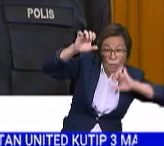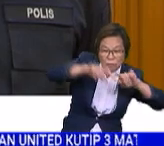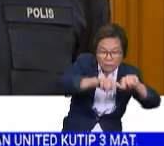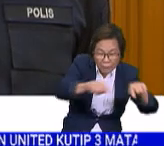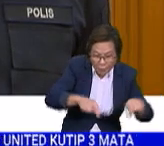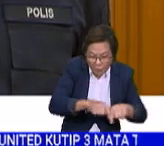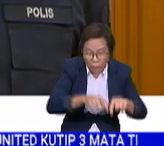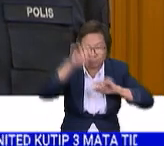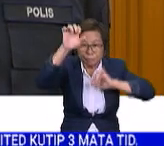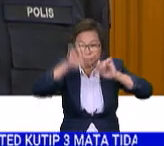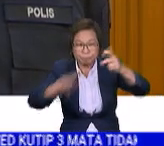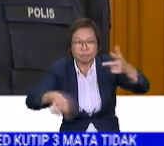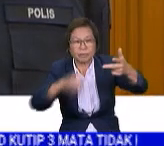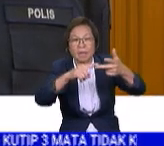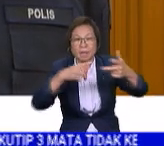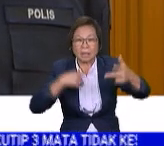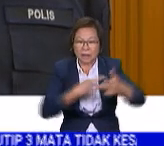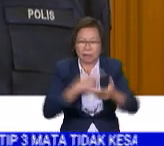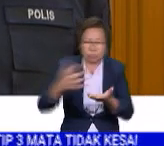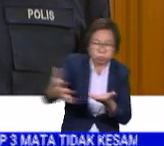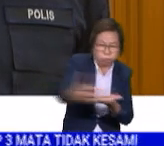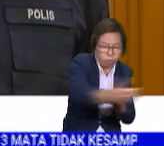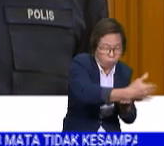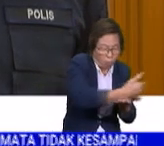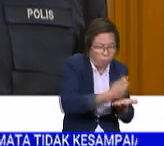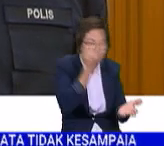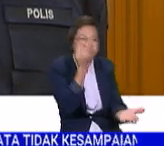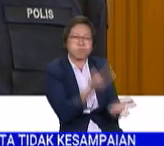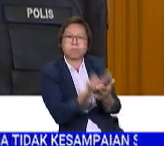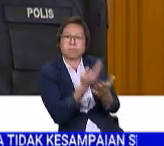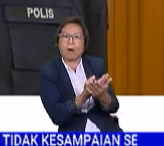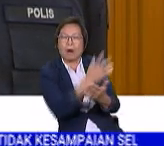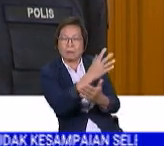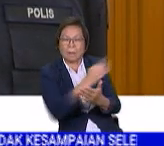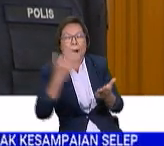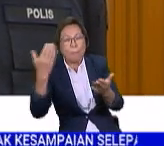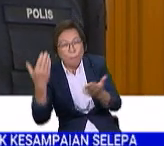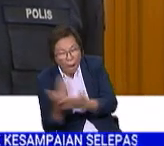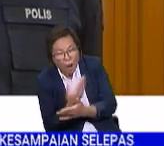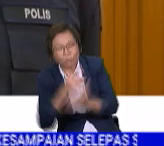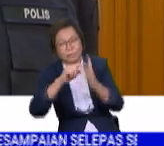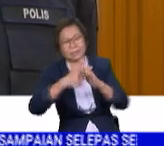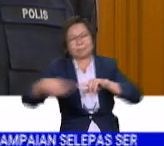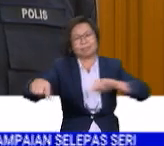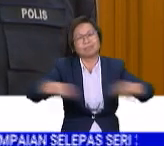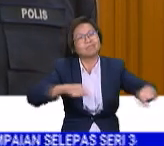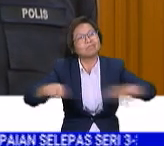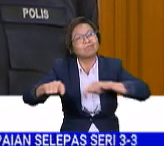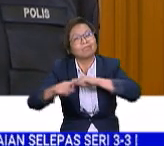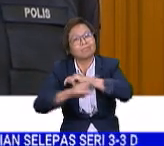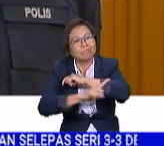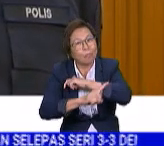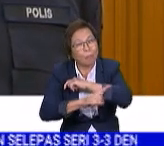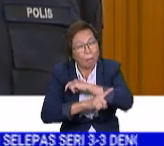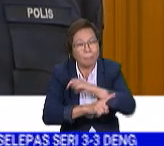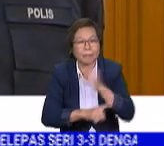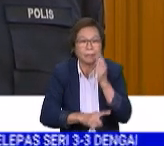lapangan, kita akan mengumpul bukti-bukti dan baru kita ambil satu tindakan.